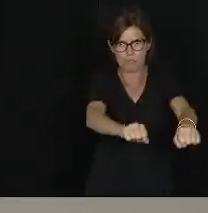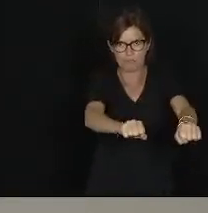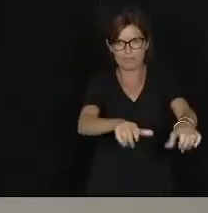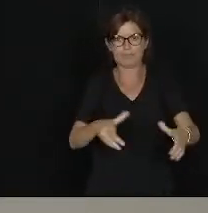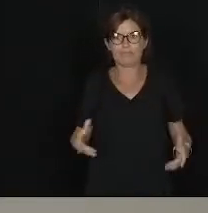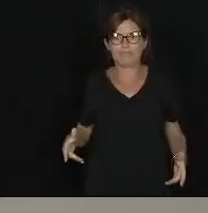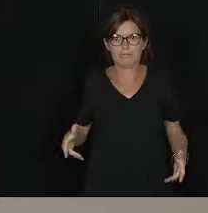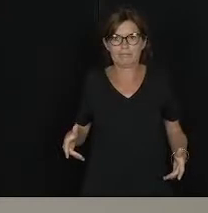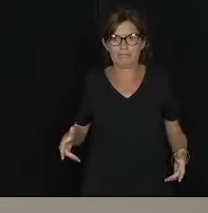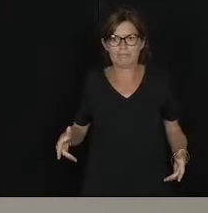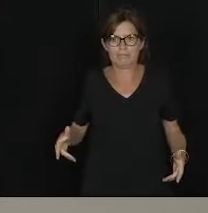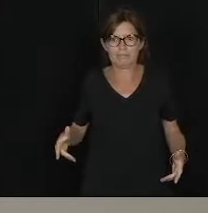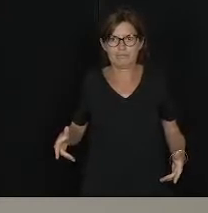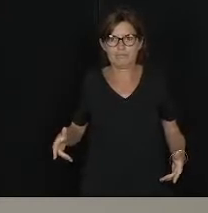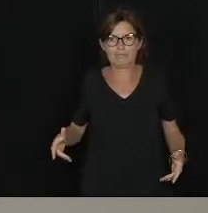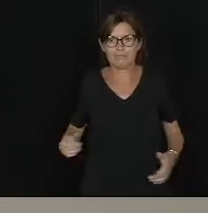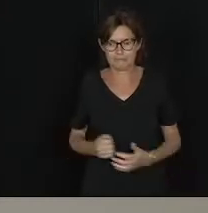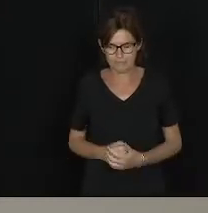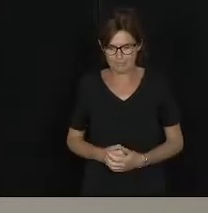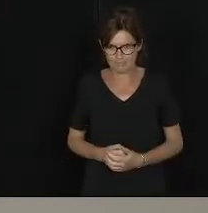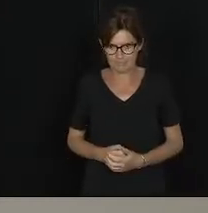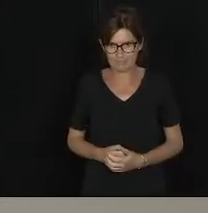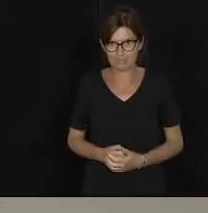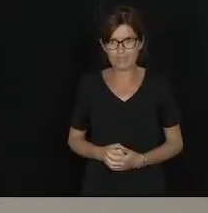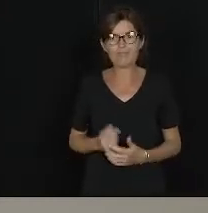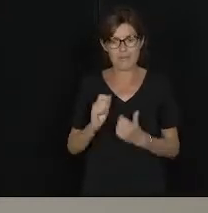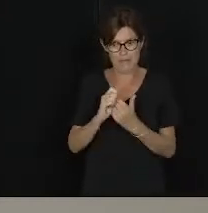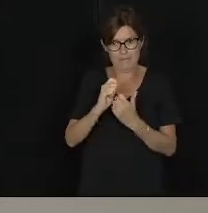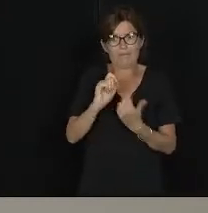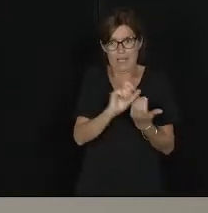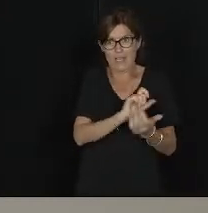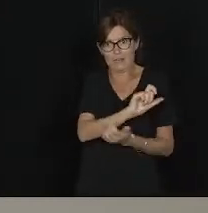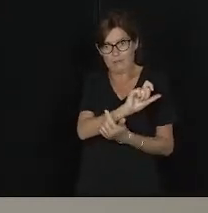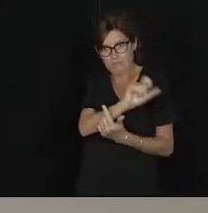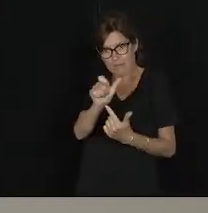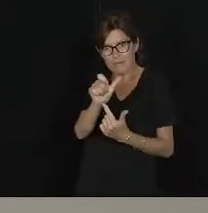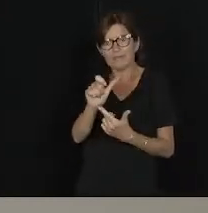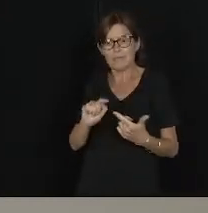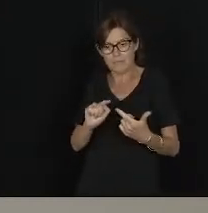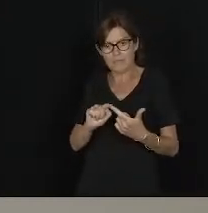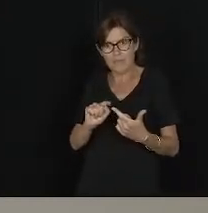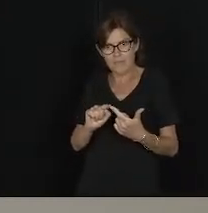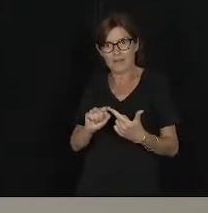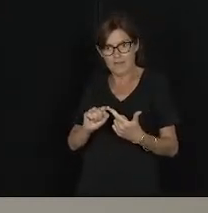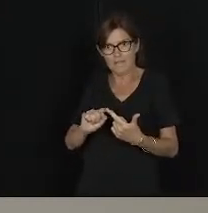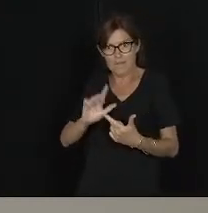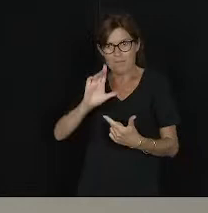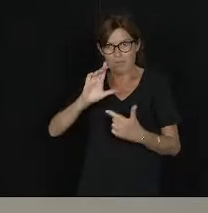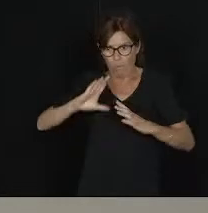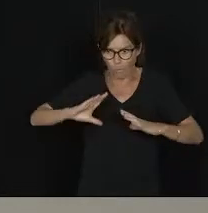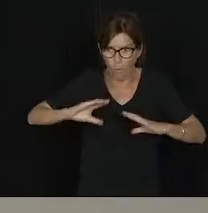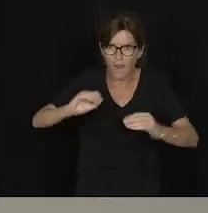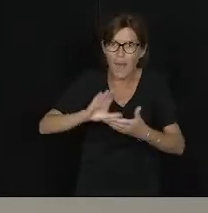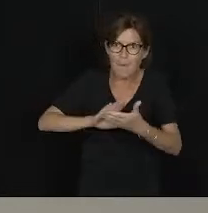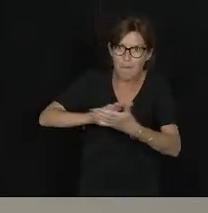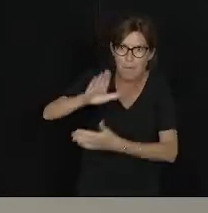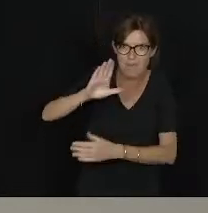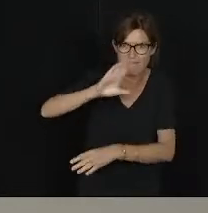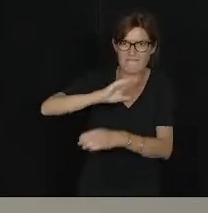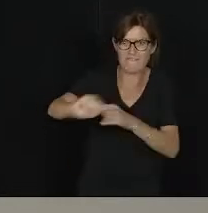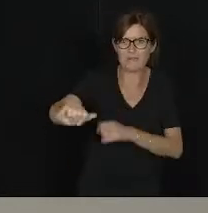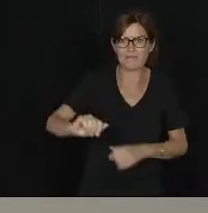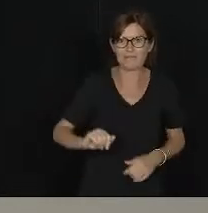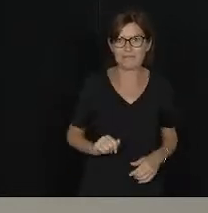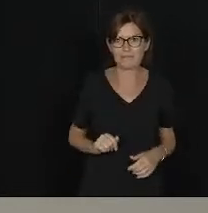vont mettre en place la réalisation de ce que promettait le Troisième Reich et son idéologie. Hein,